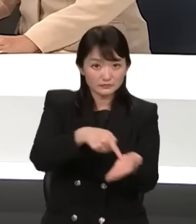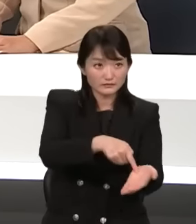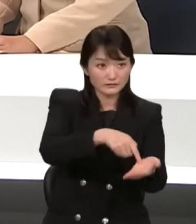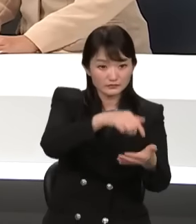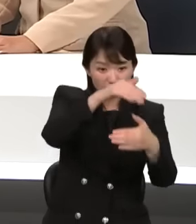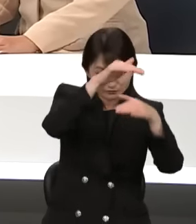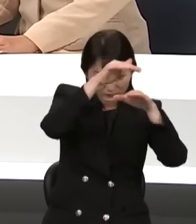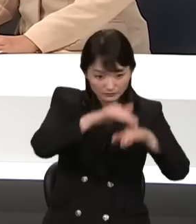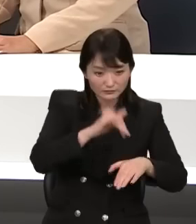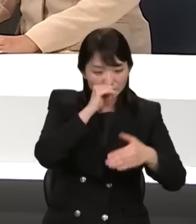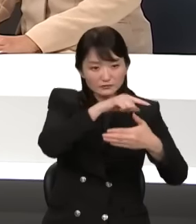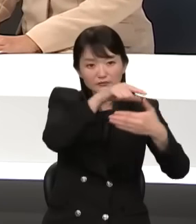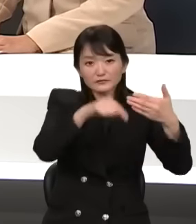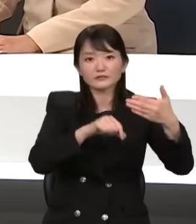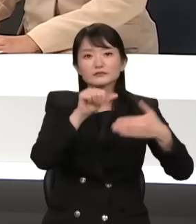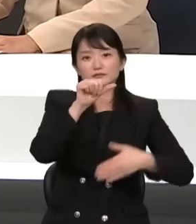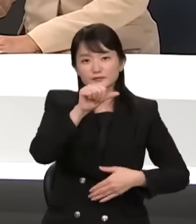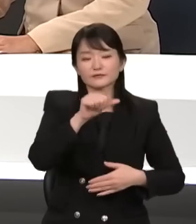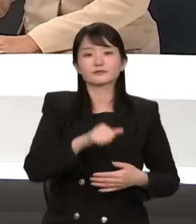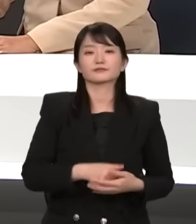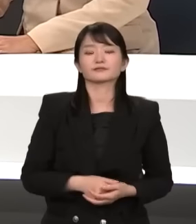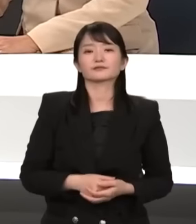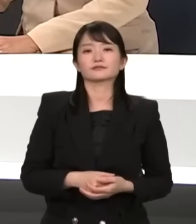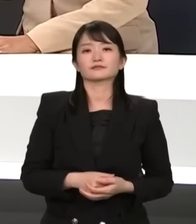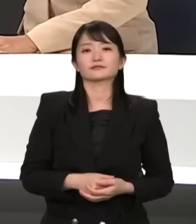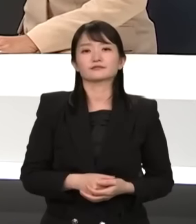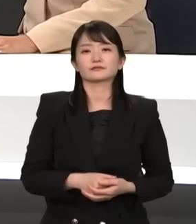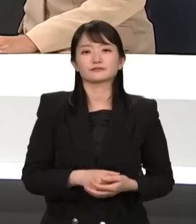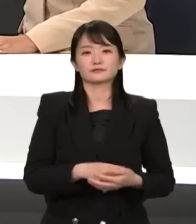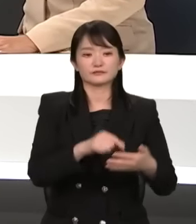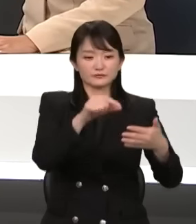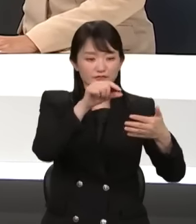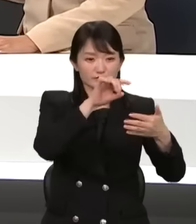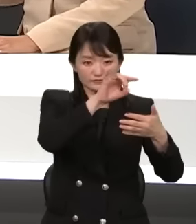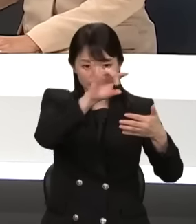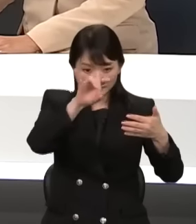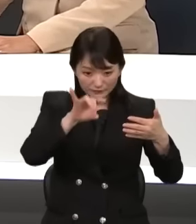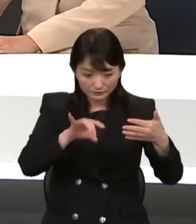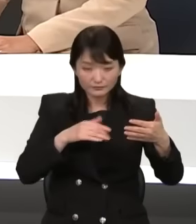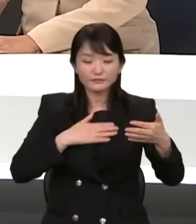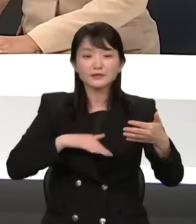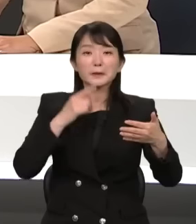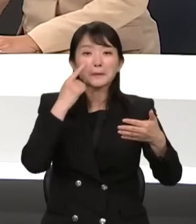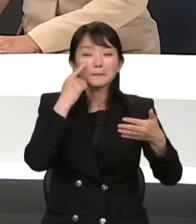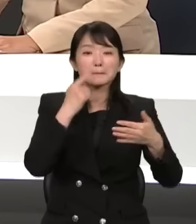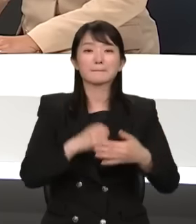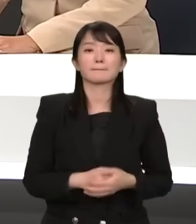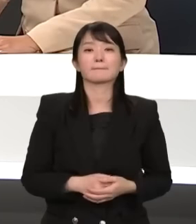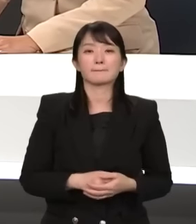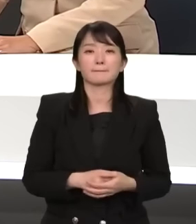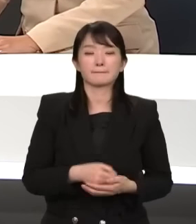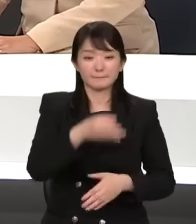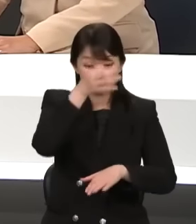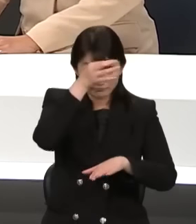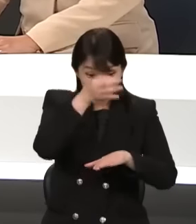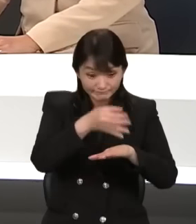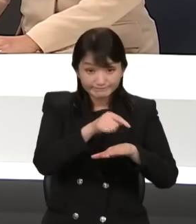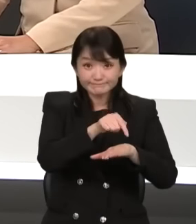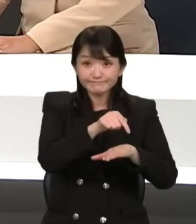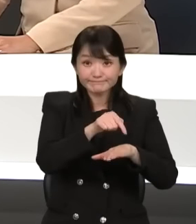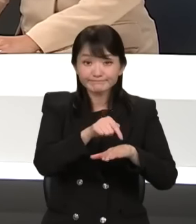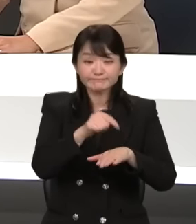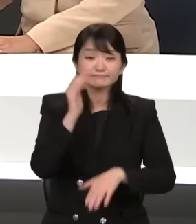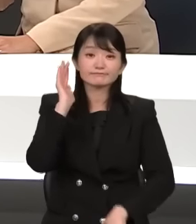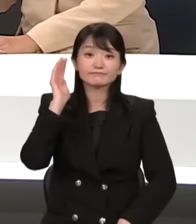있습니다 크게 다섯 가지 정도로 나눌 수 있을 것 같은데요 하나씩 좀 따져보겠습니다 일단 사과 관련해서는 오늘